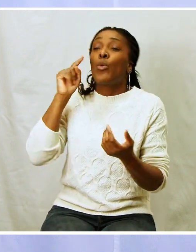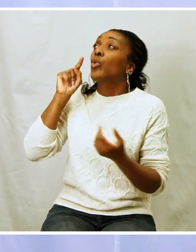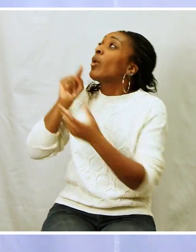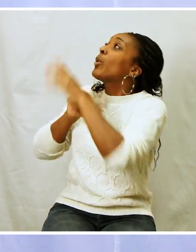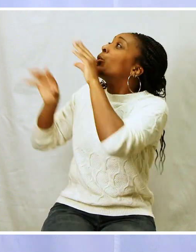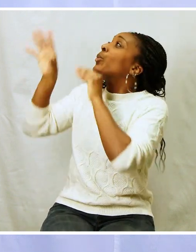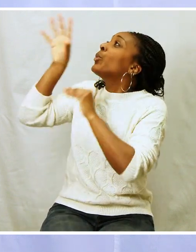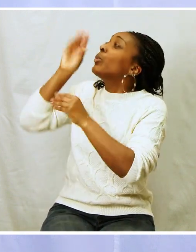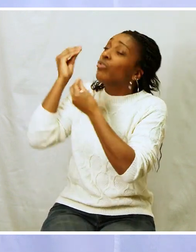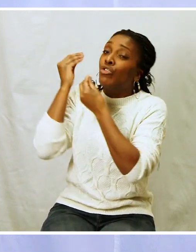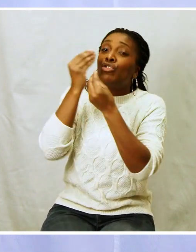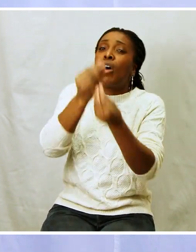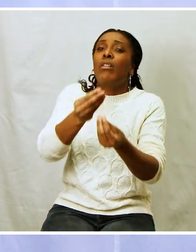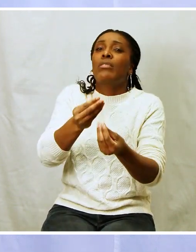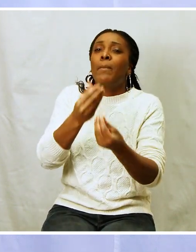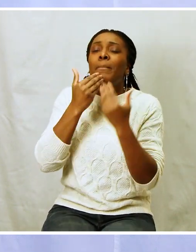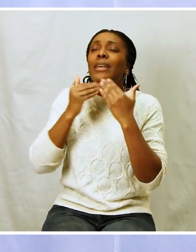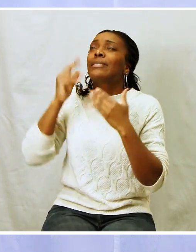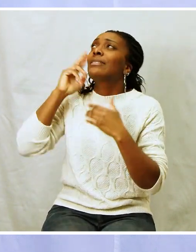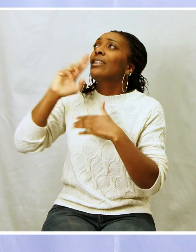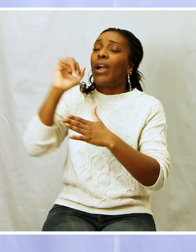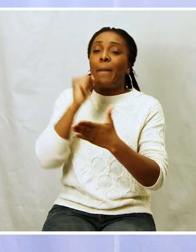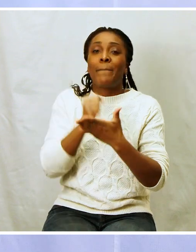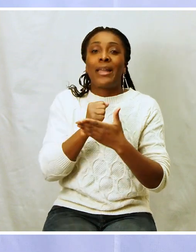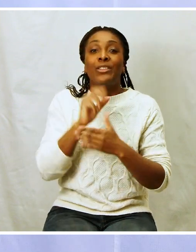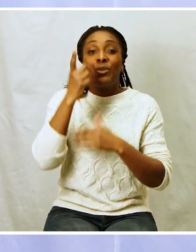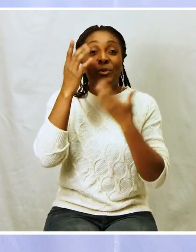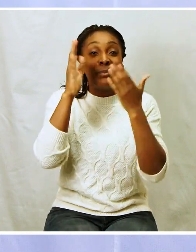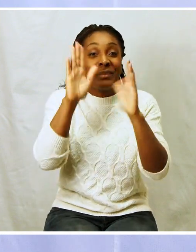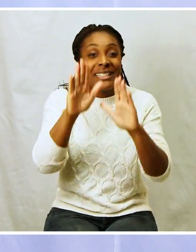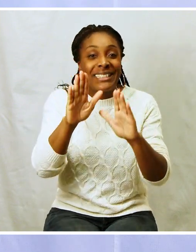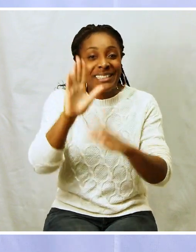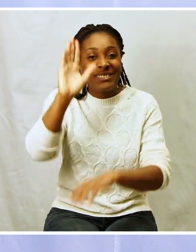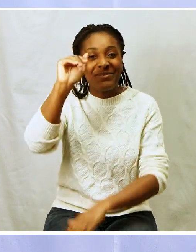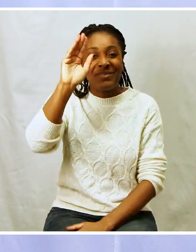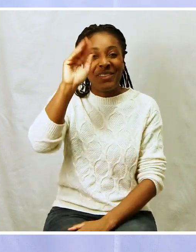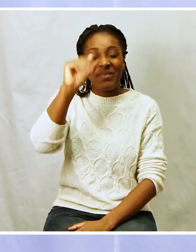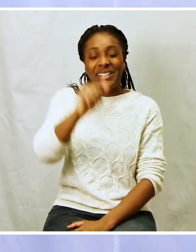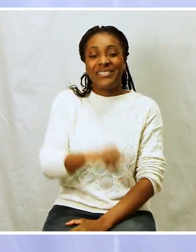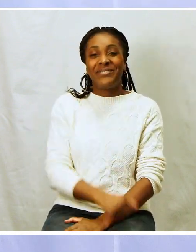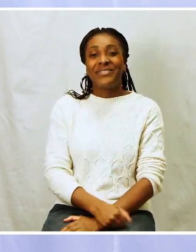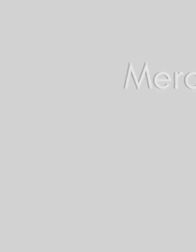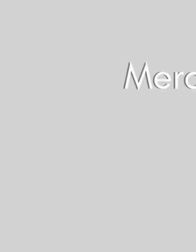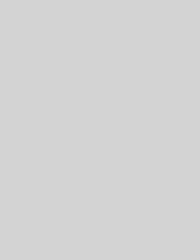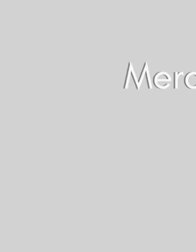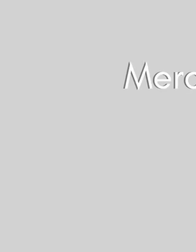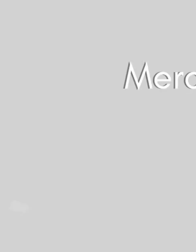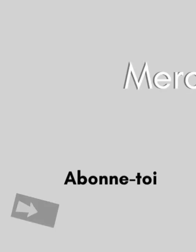cœur dans le nom de Jésus. Merci Seigneur. Amen. Que Dieu vous bénisse. On se retrouve demain.